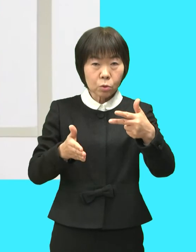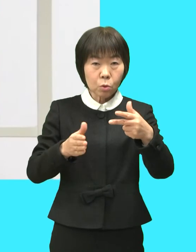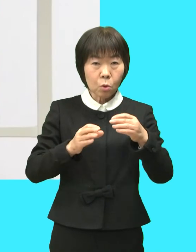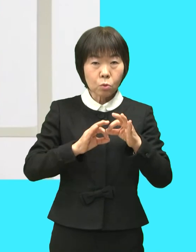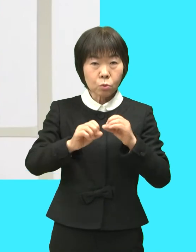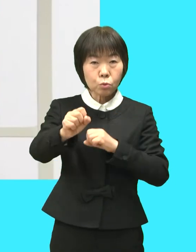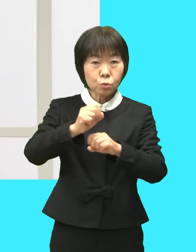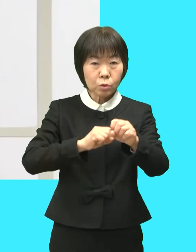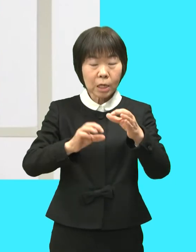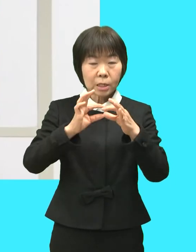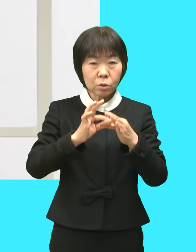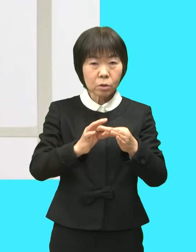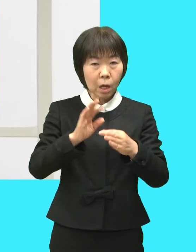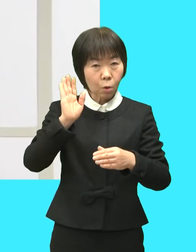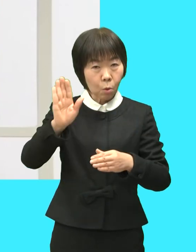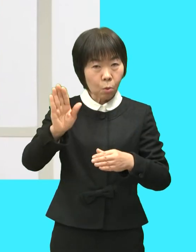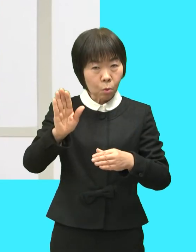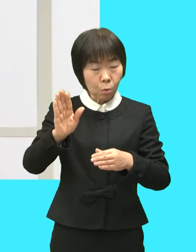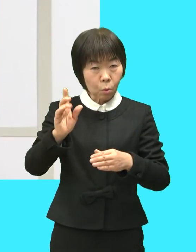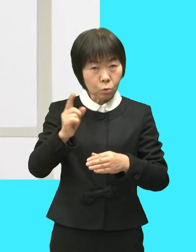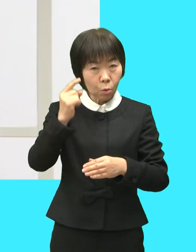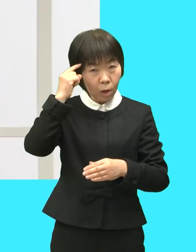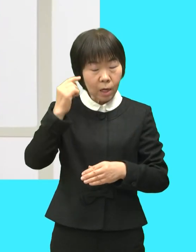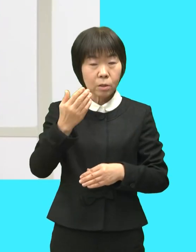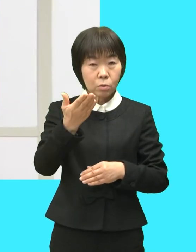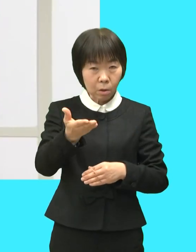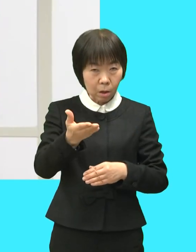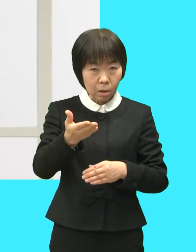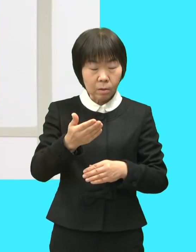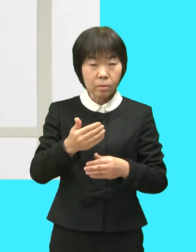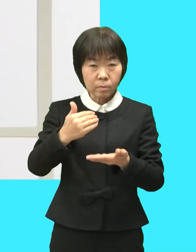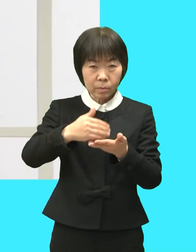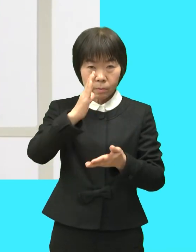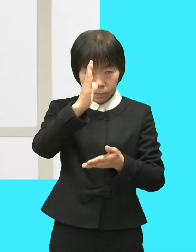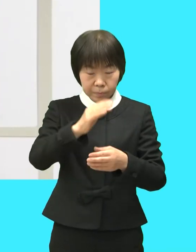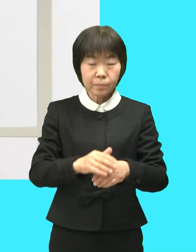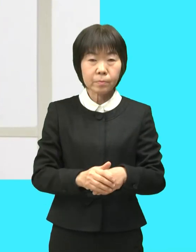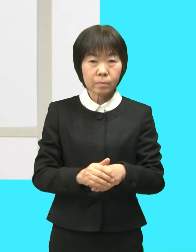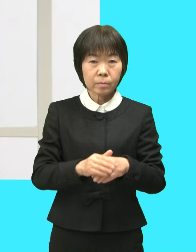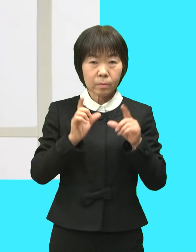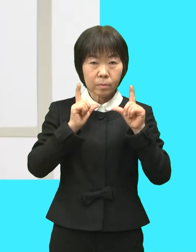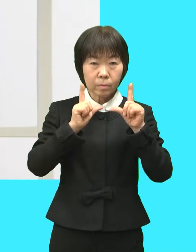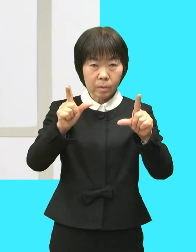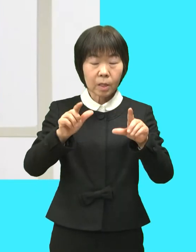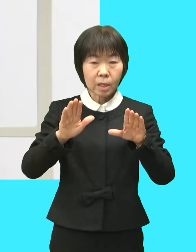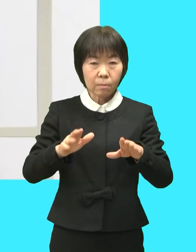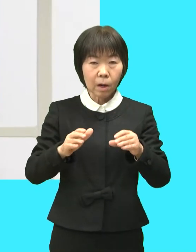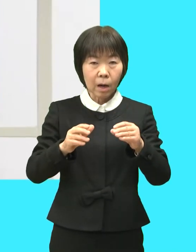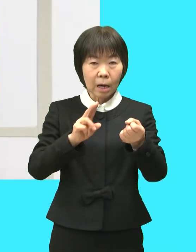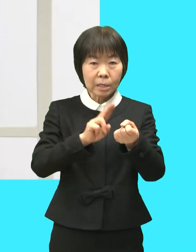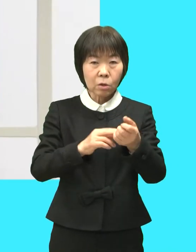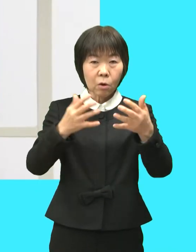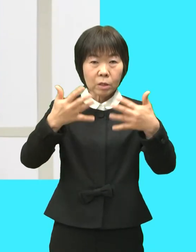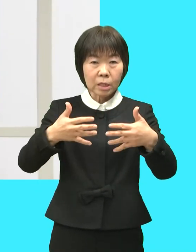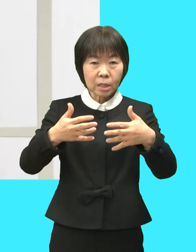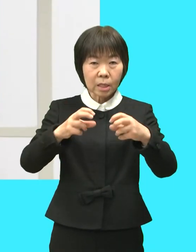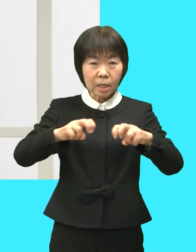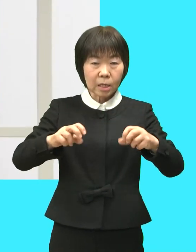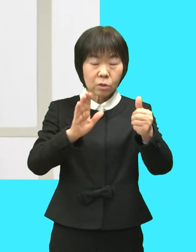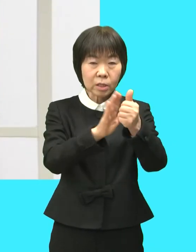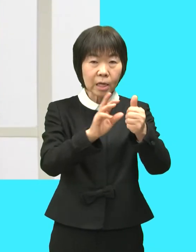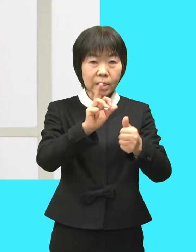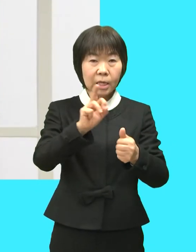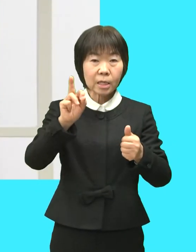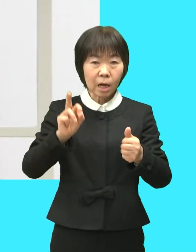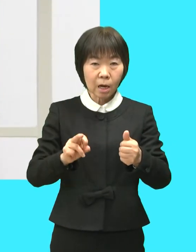てもですね、今後どういうふうに考えていくのかという点をお伺いさせてください。 今医療機器開発支援センターが